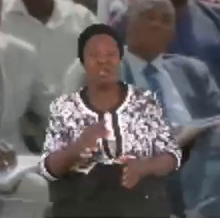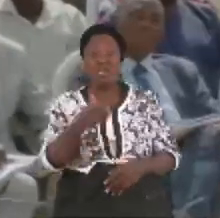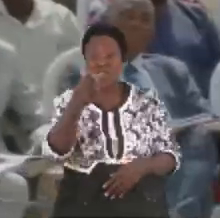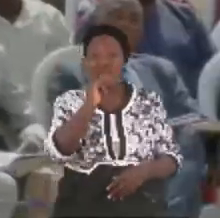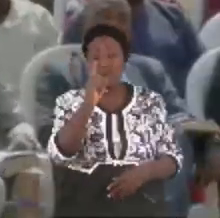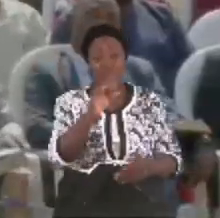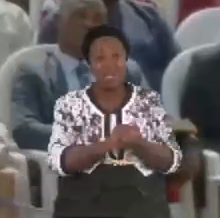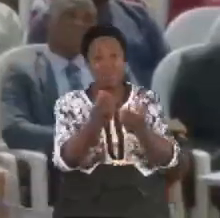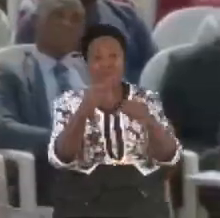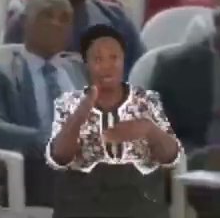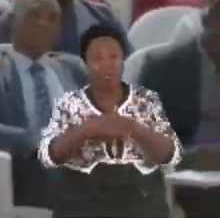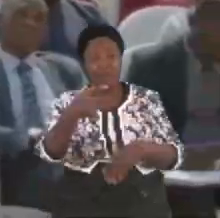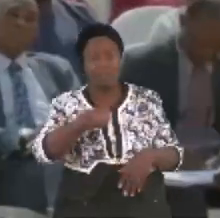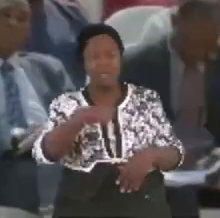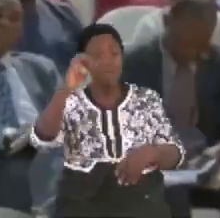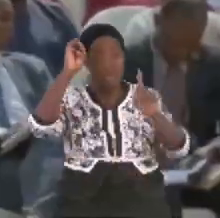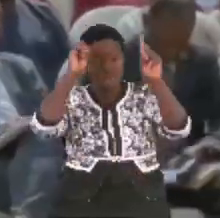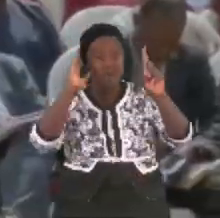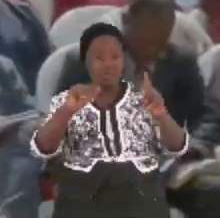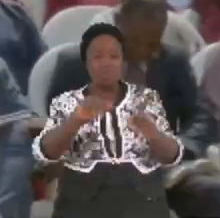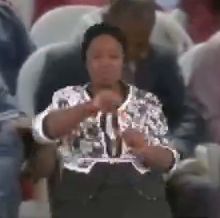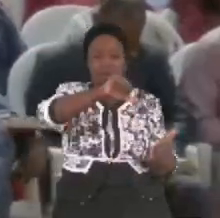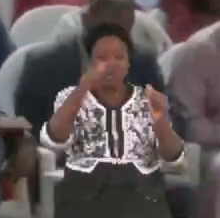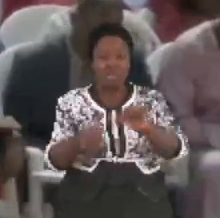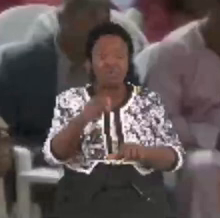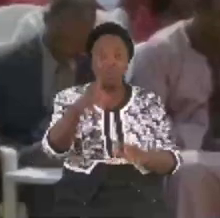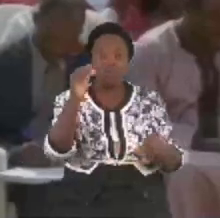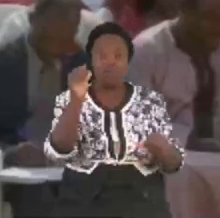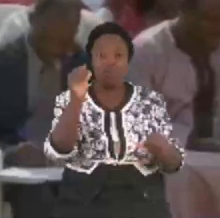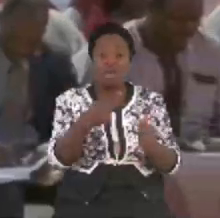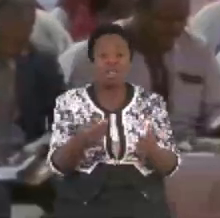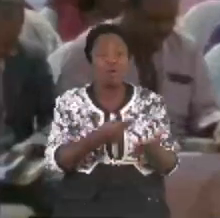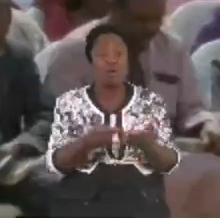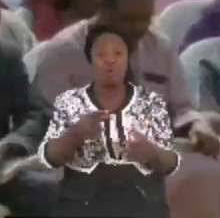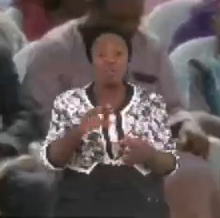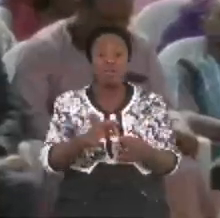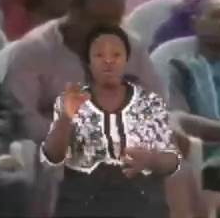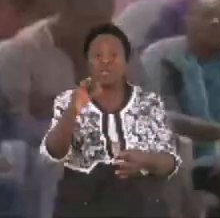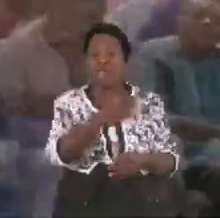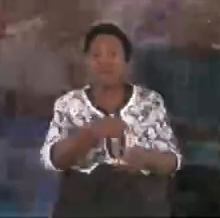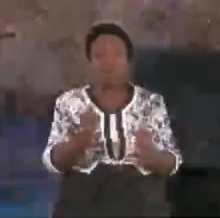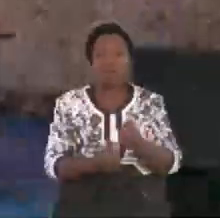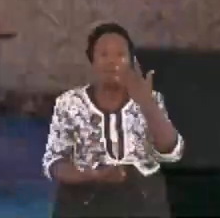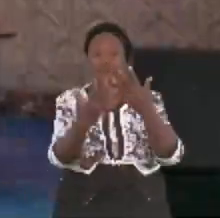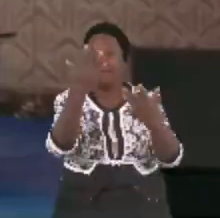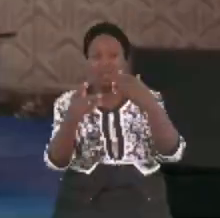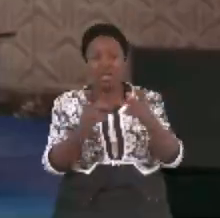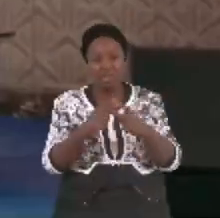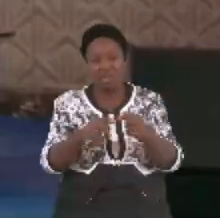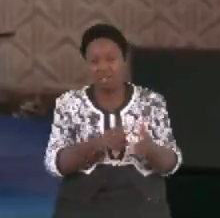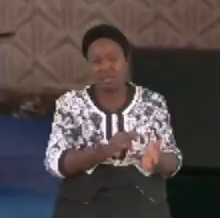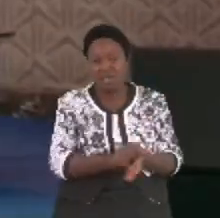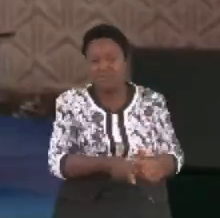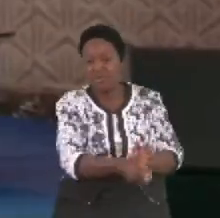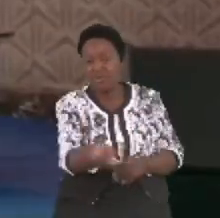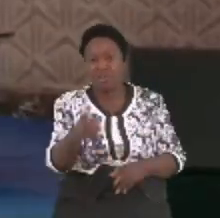vient après moi. Lui, il vous baptisera du Saint-Esprit et de feu. Et ces gens-là qui